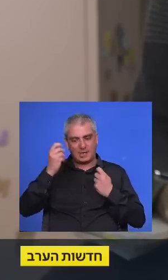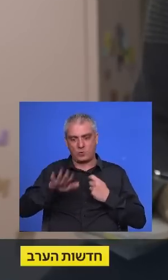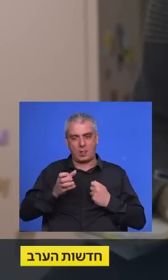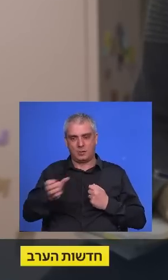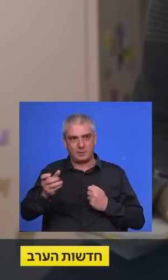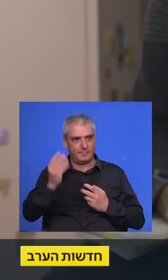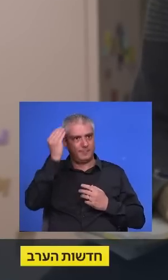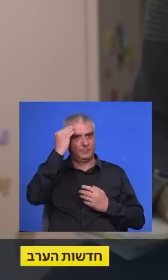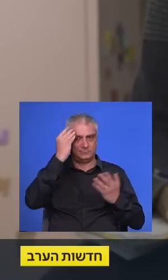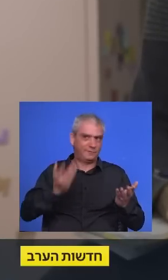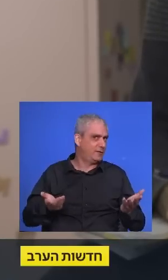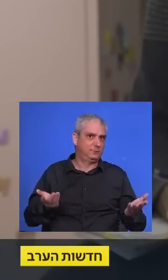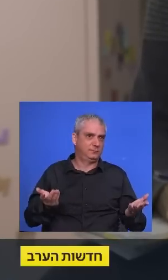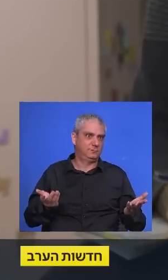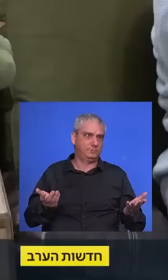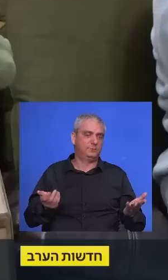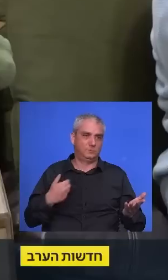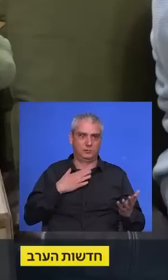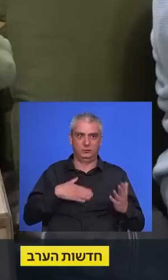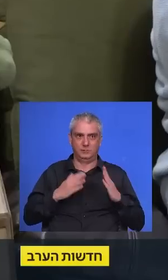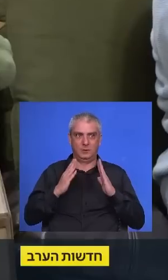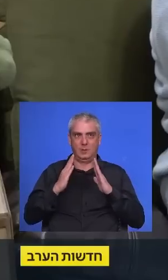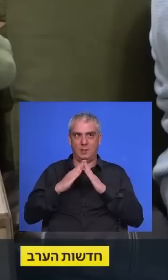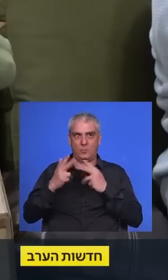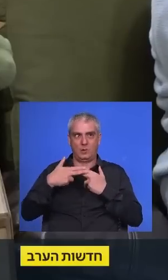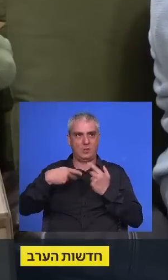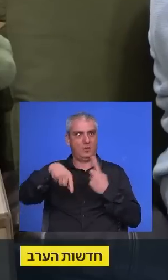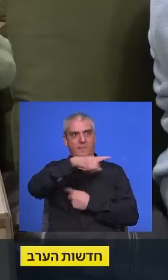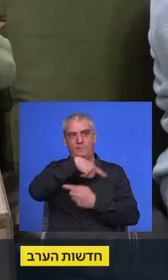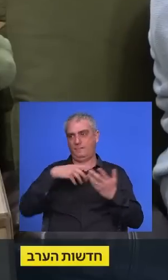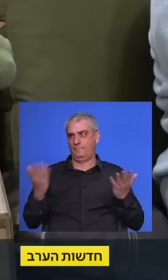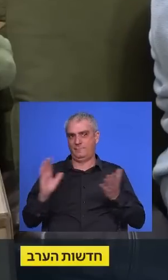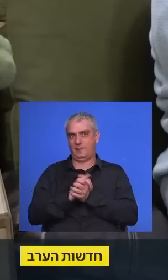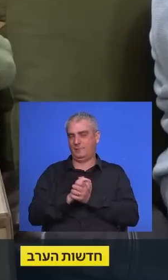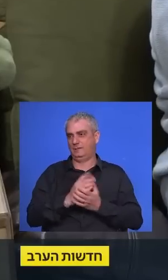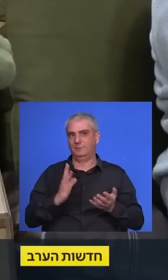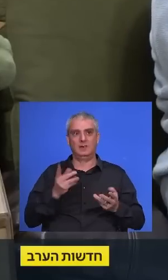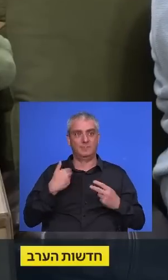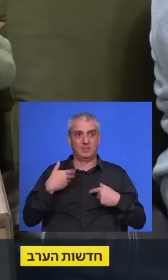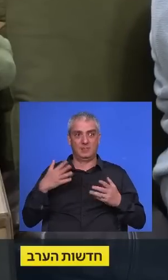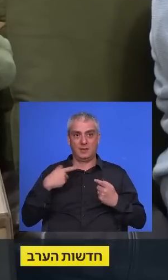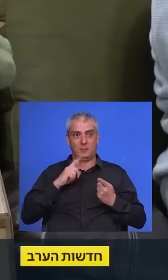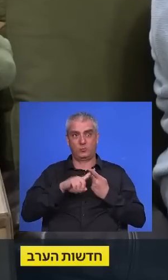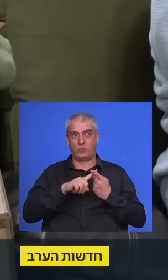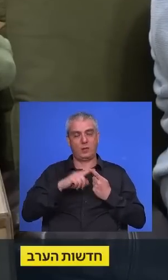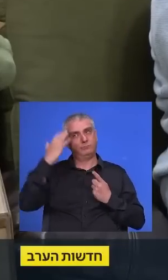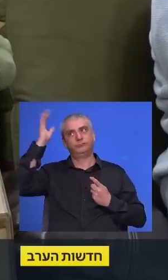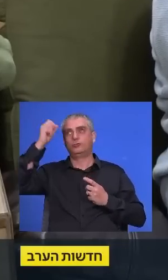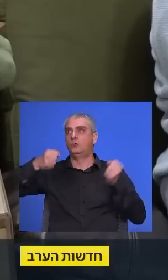בתי ספר, וגם אנחנו רוצים לגור כמה שיותר קרוב. אם אנחנו נהיה תלויים